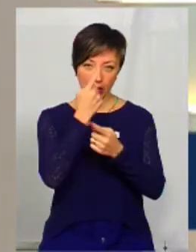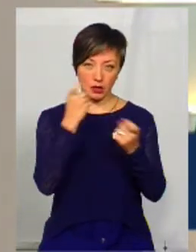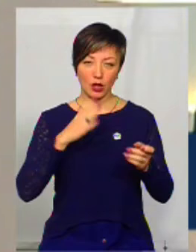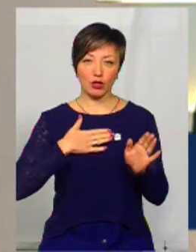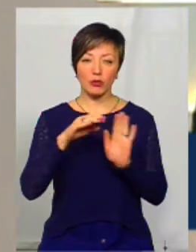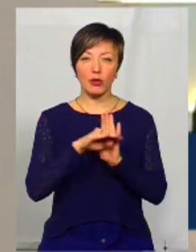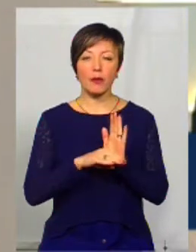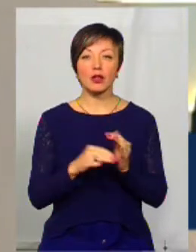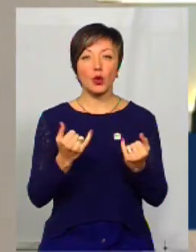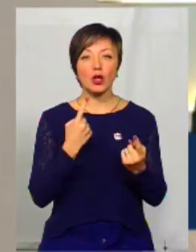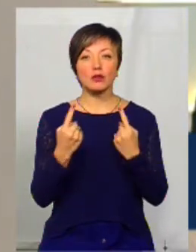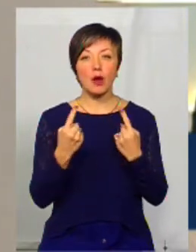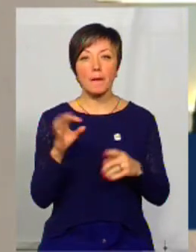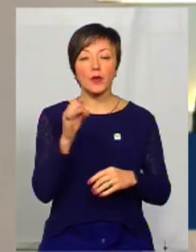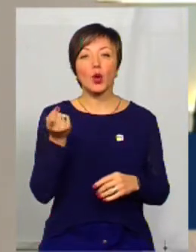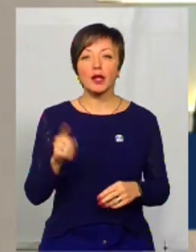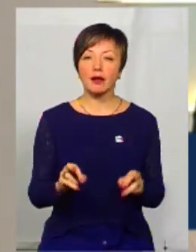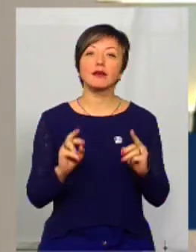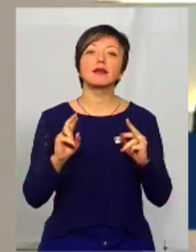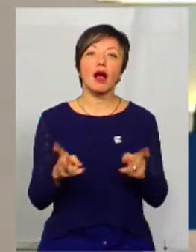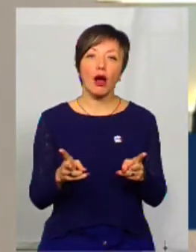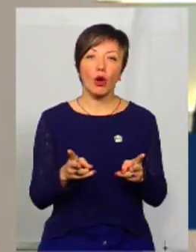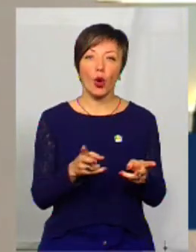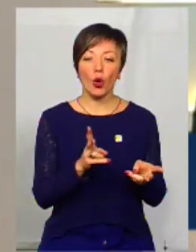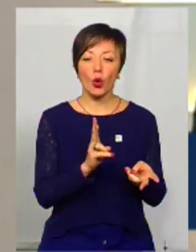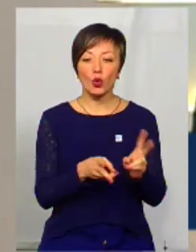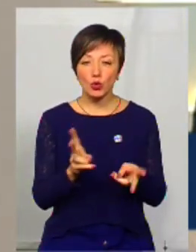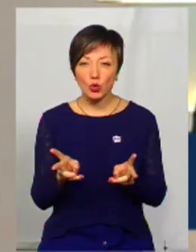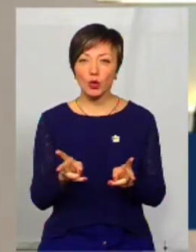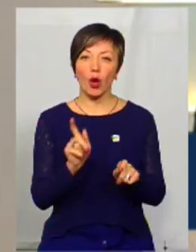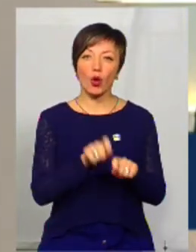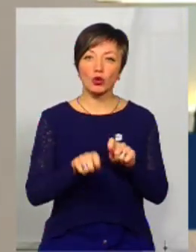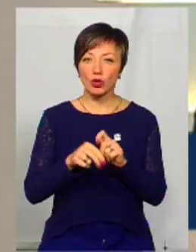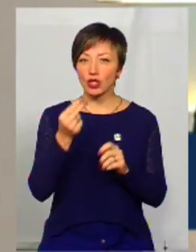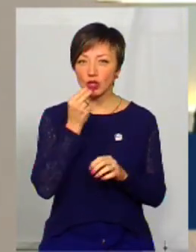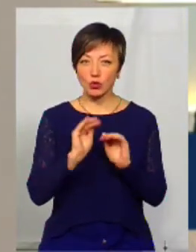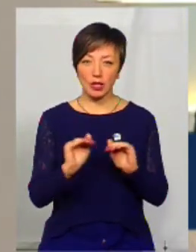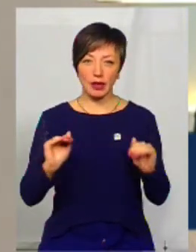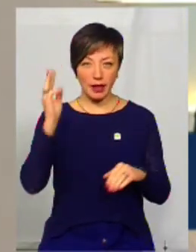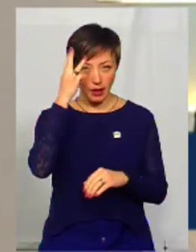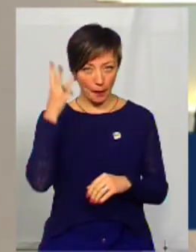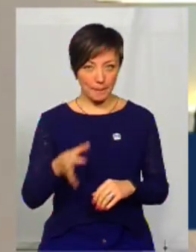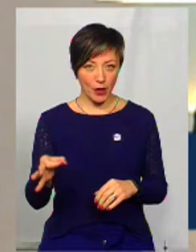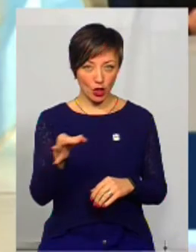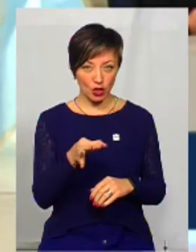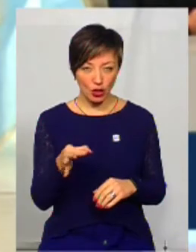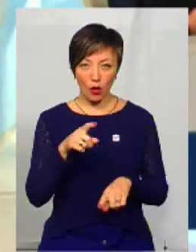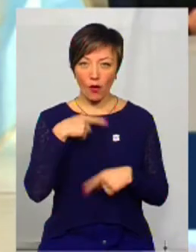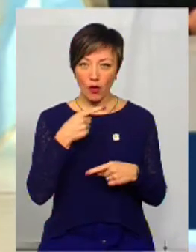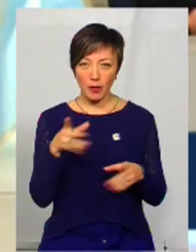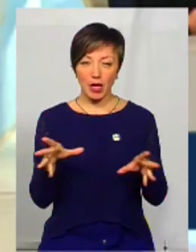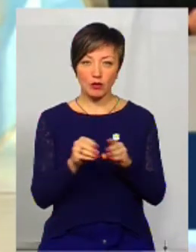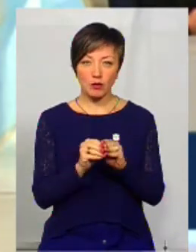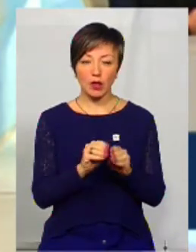передачі. Сьогодні ми розмовляємо про те, як готують та контролюють «Їжа школярів на Хмельниччині».